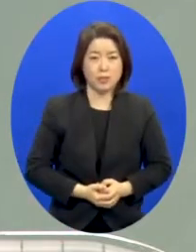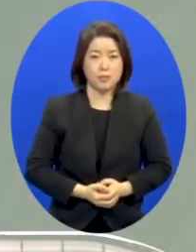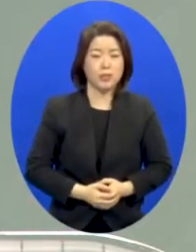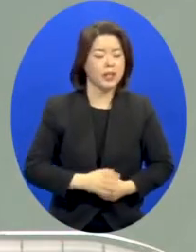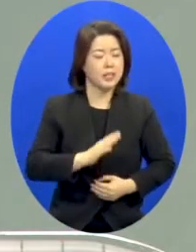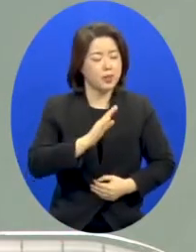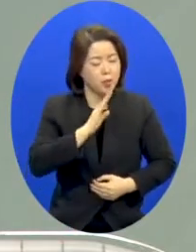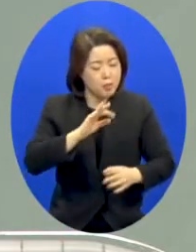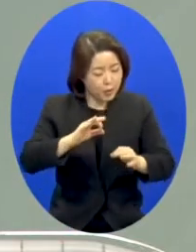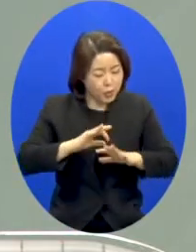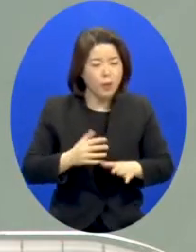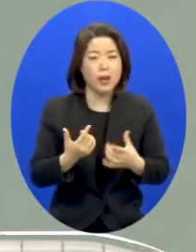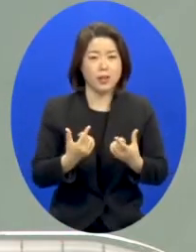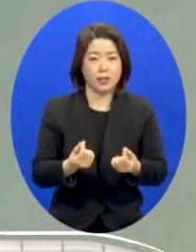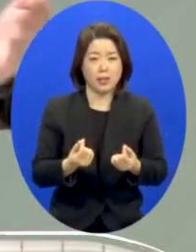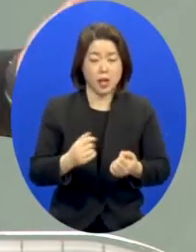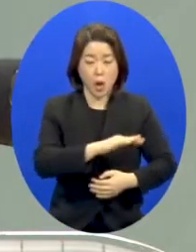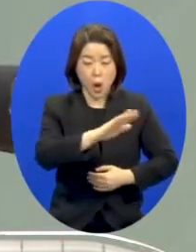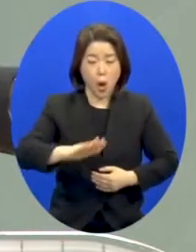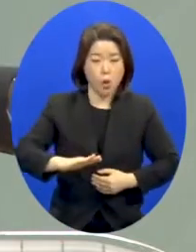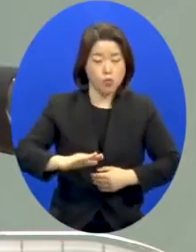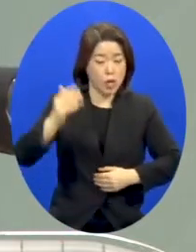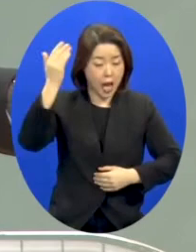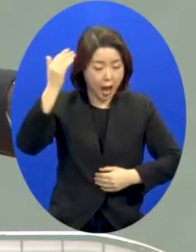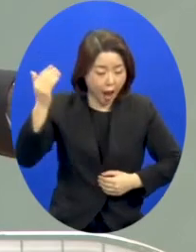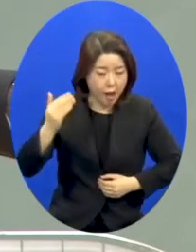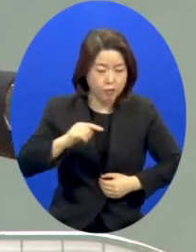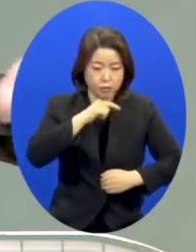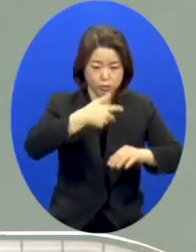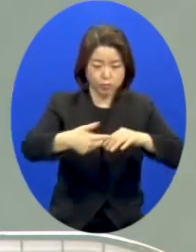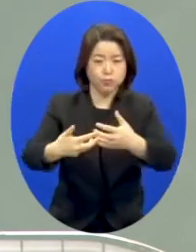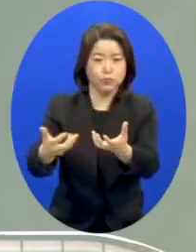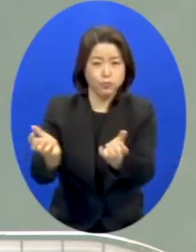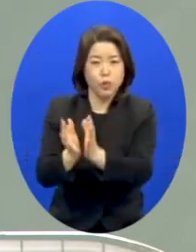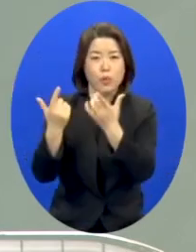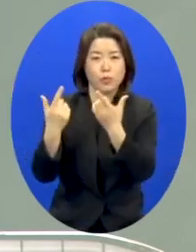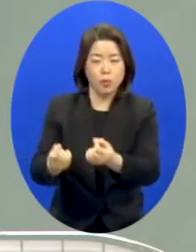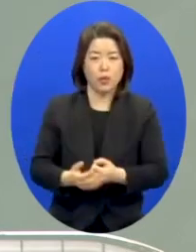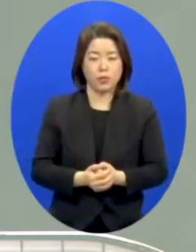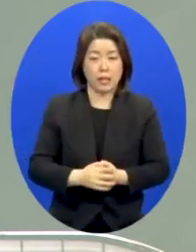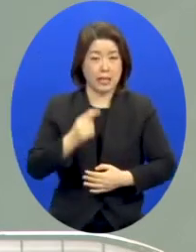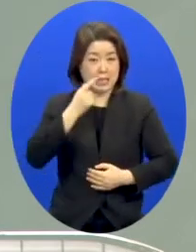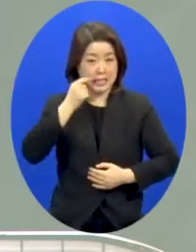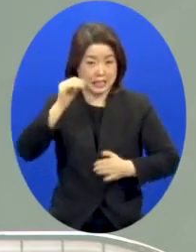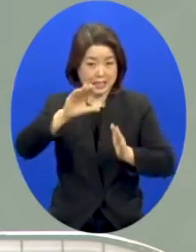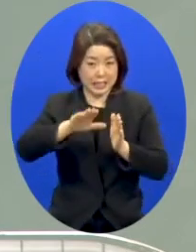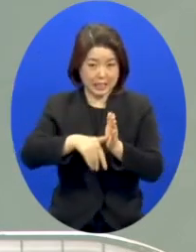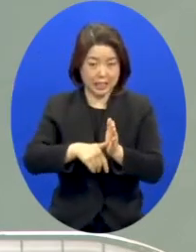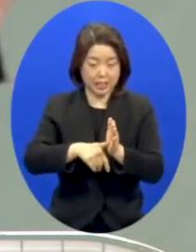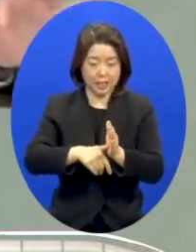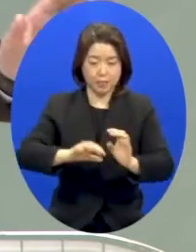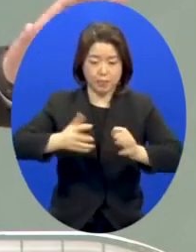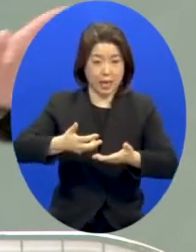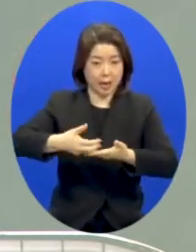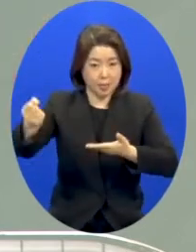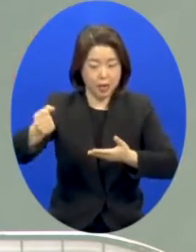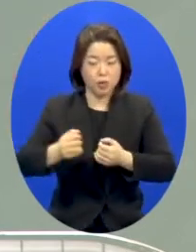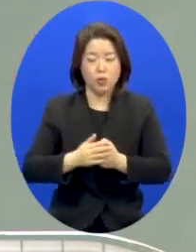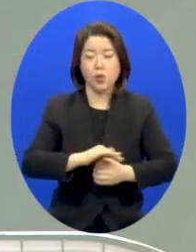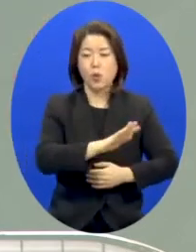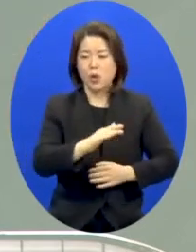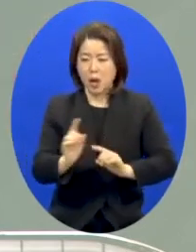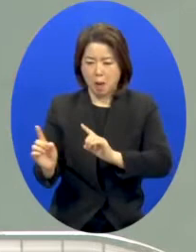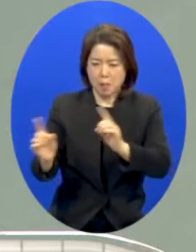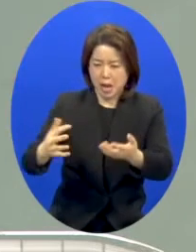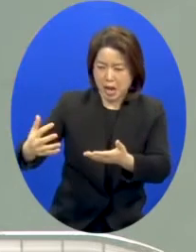놀랍게도 우리나라 우리 민족도 그렇습니다 일제에 나라를 빼앗기고 회복할 길이 우리에게는 없었을